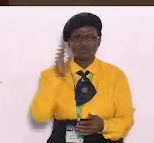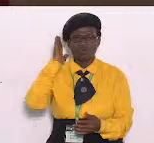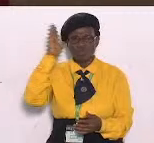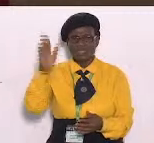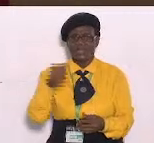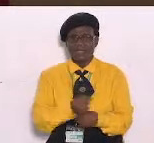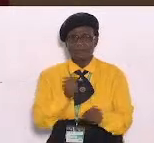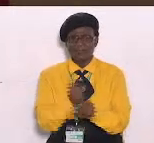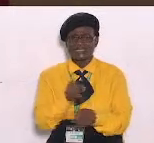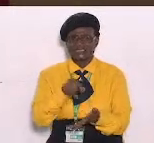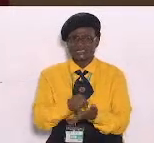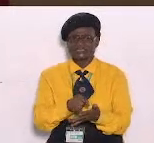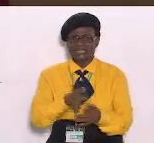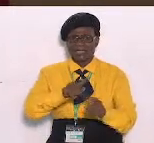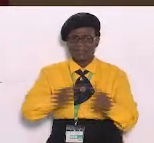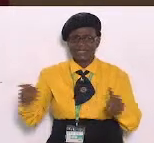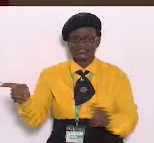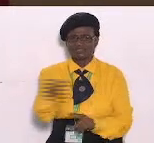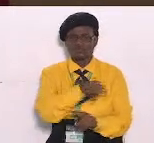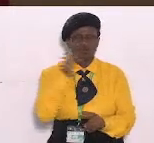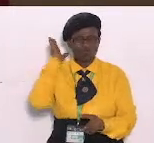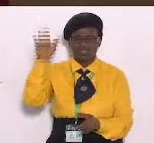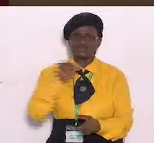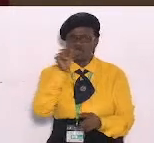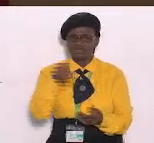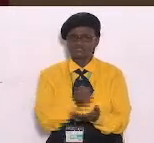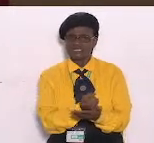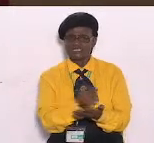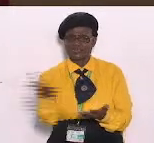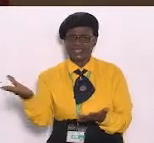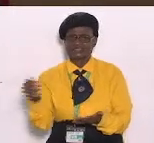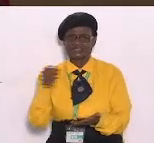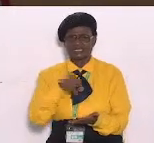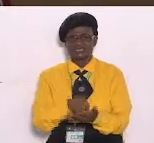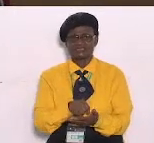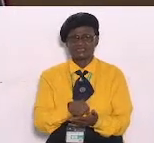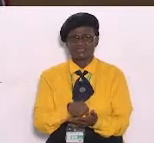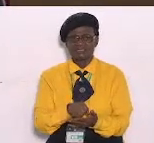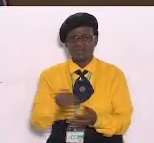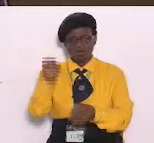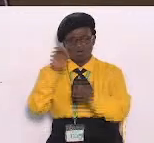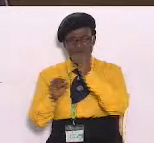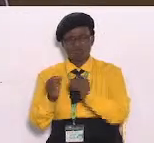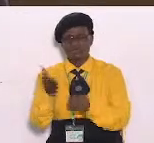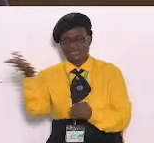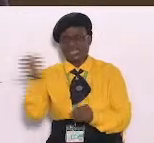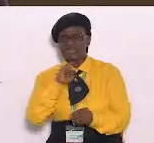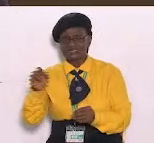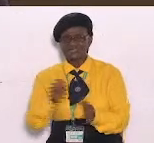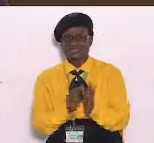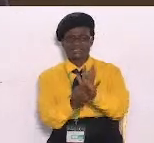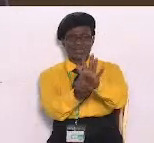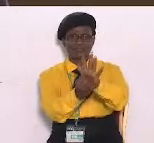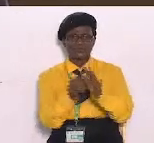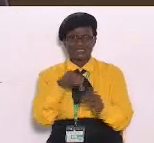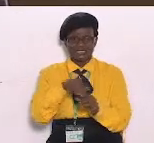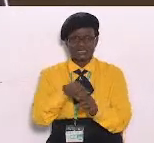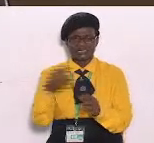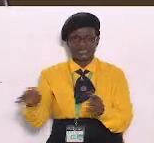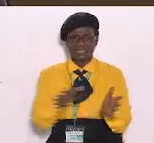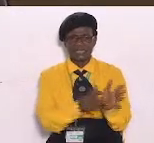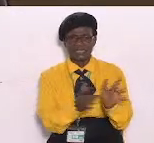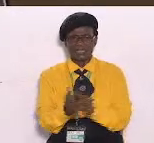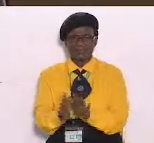fraude tu auras cela mais tu ne pourras pas dépenser cela par exemple dans la